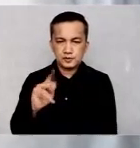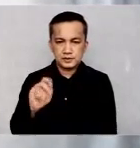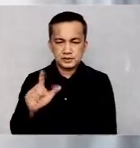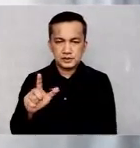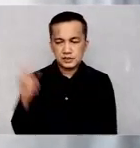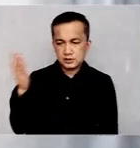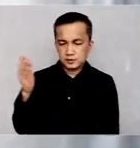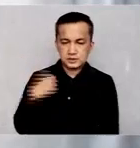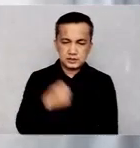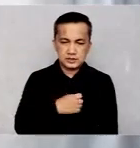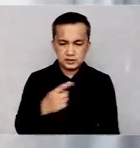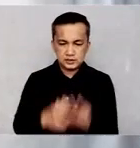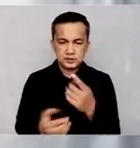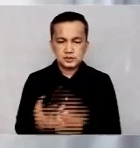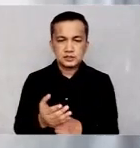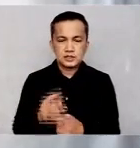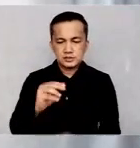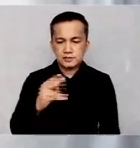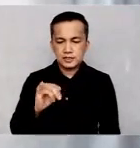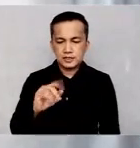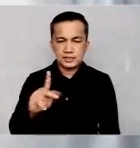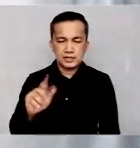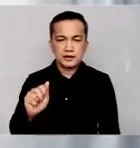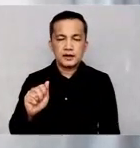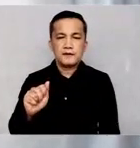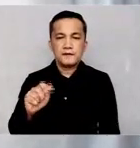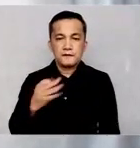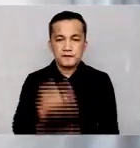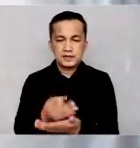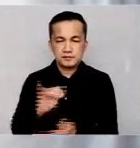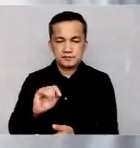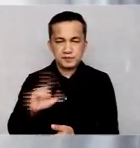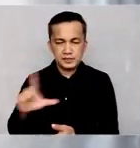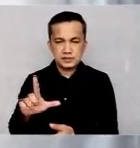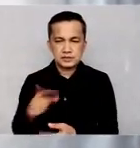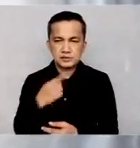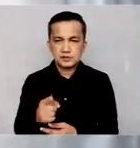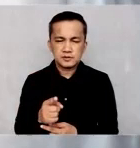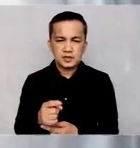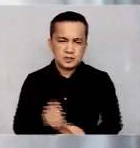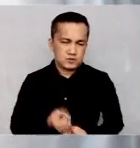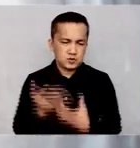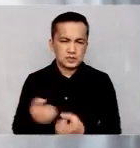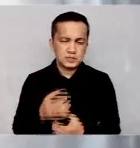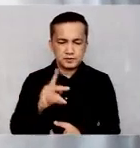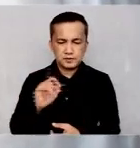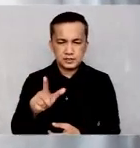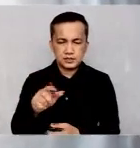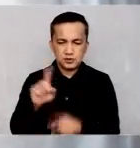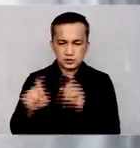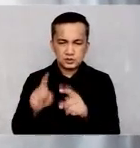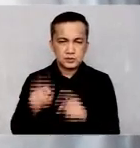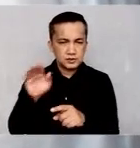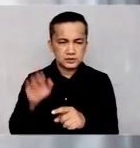Senate debate sa Maharlika Fund Bill. Tila dito rin binuhos si Pimentel ang kanyang mga pag-question sa panukala matapos hindi